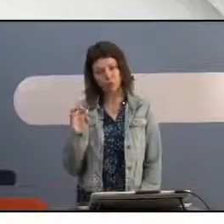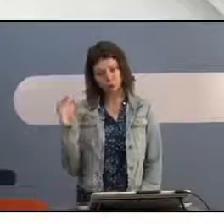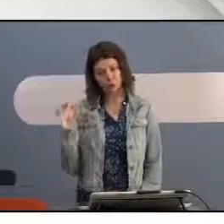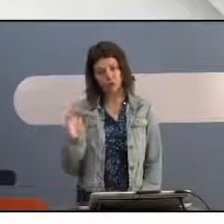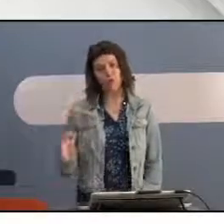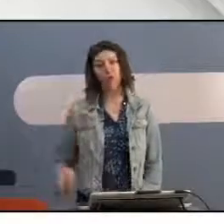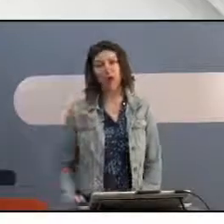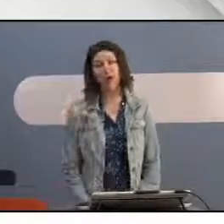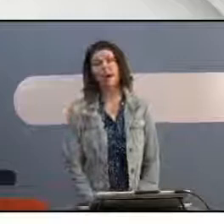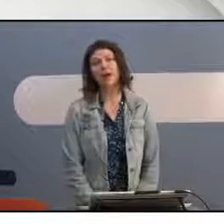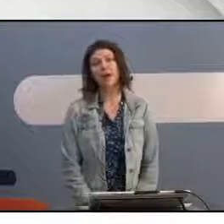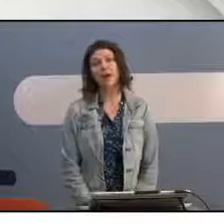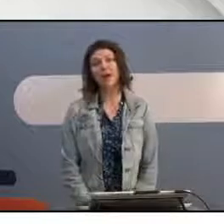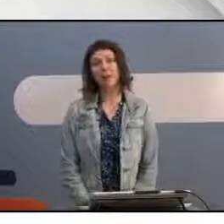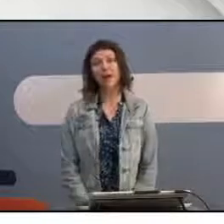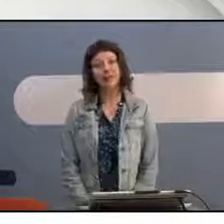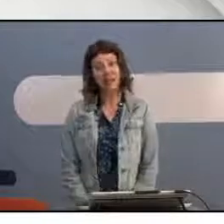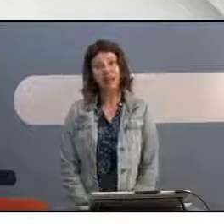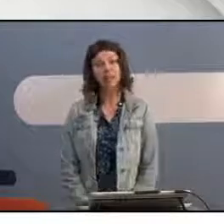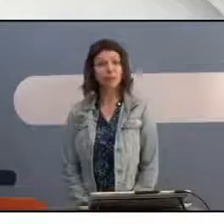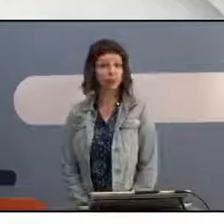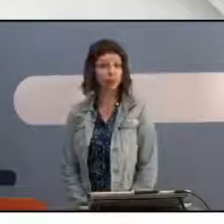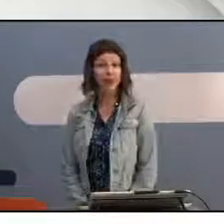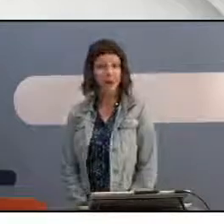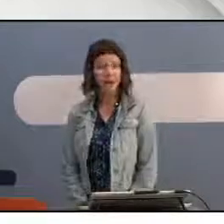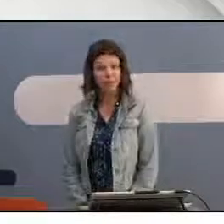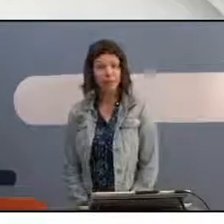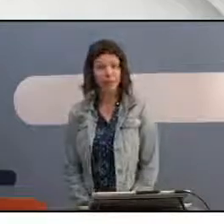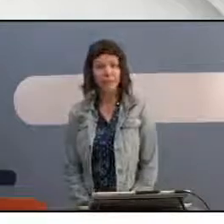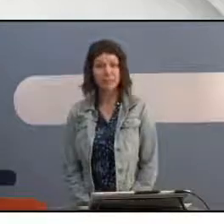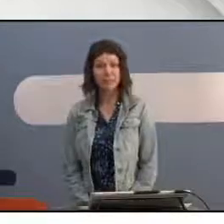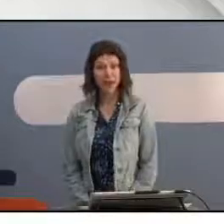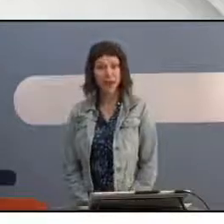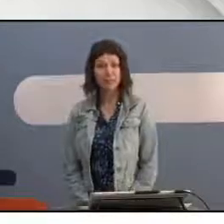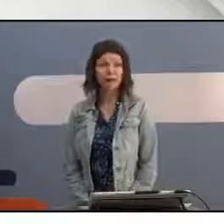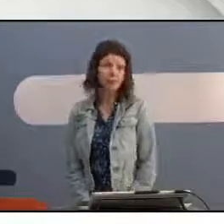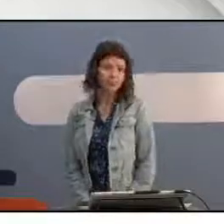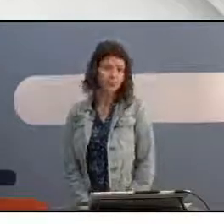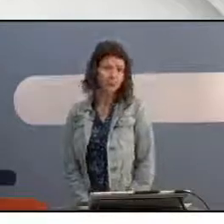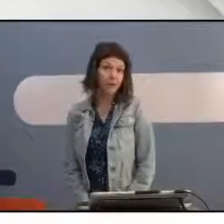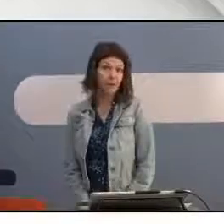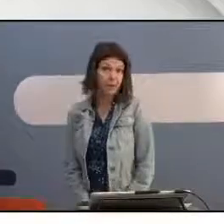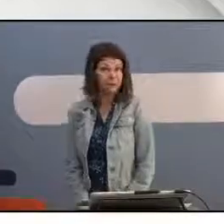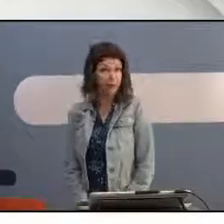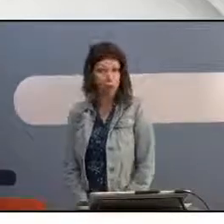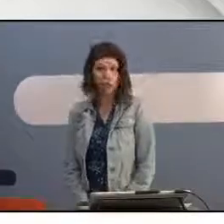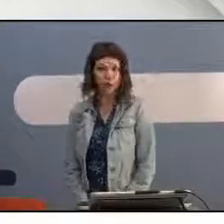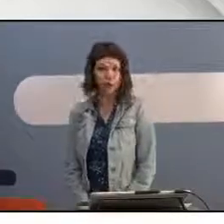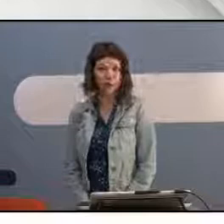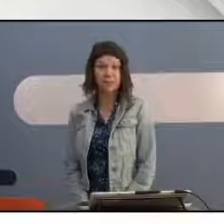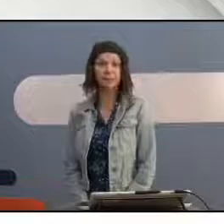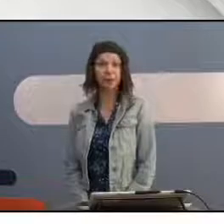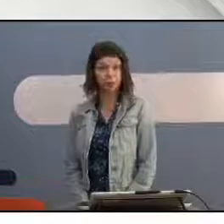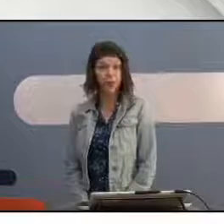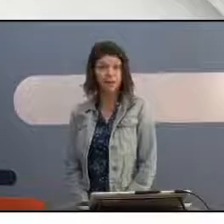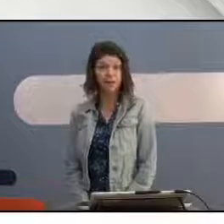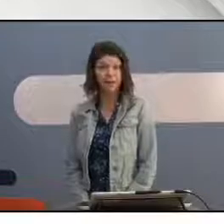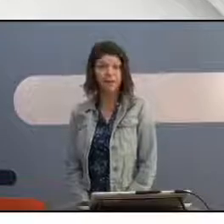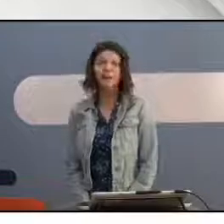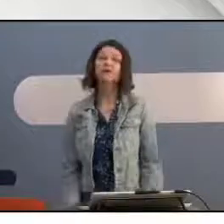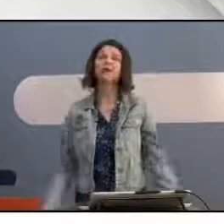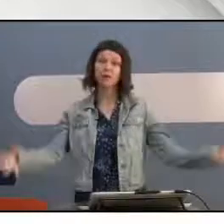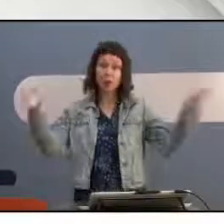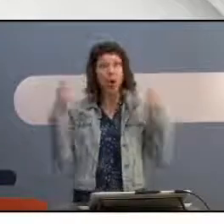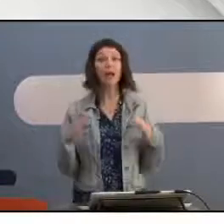למפות אותו ככה בצורה מעניינת, בטובלה. איך זה נראה וגם מה אתם חושבים על זה, זה מאוד